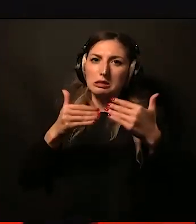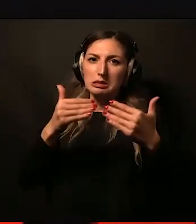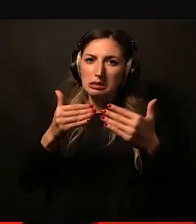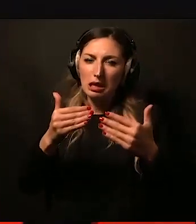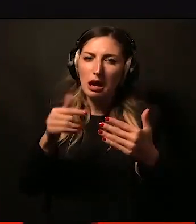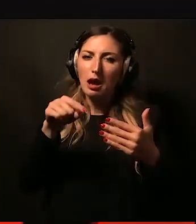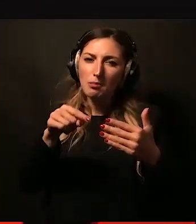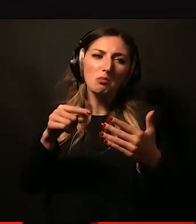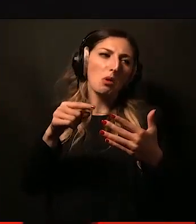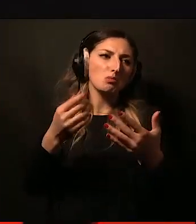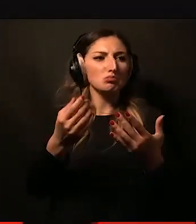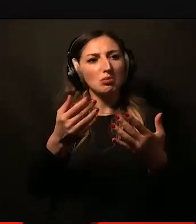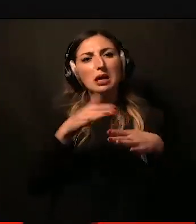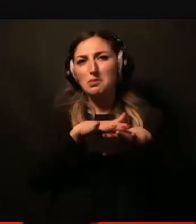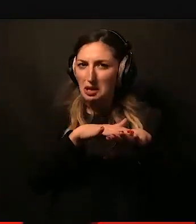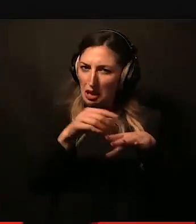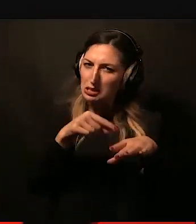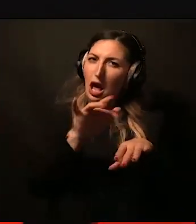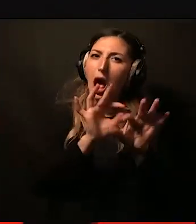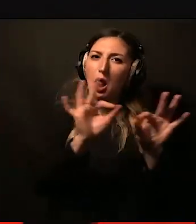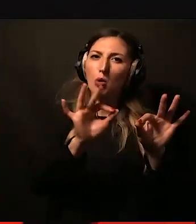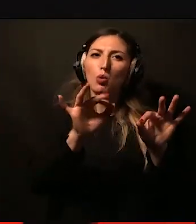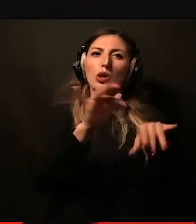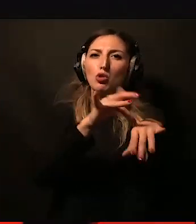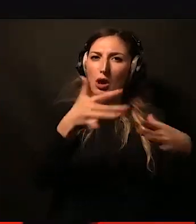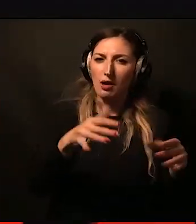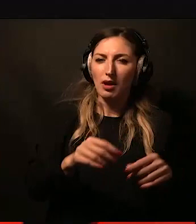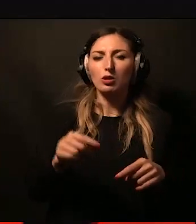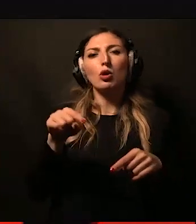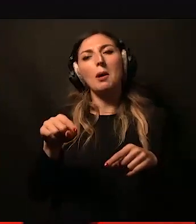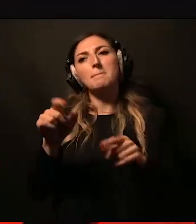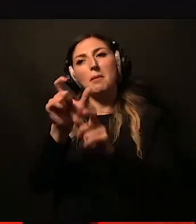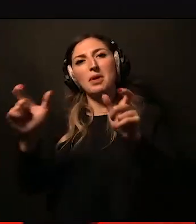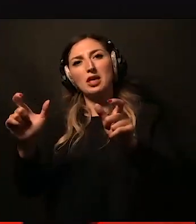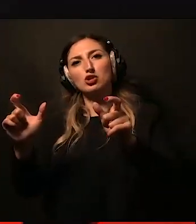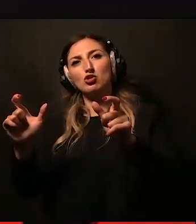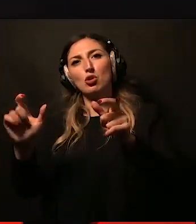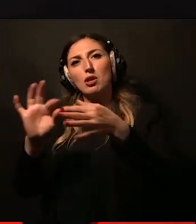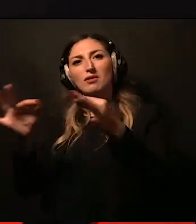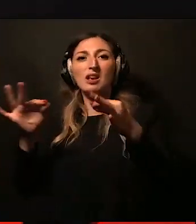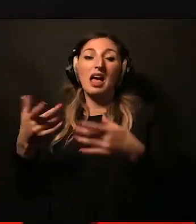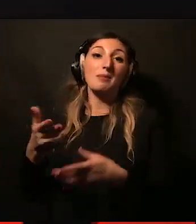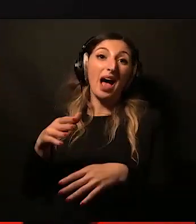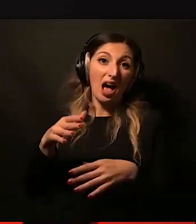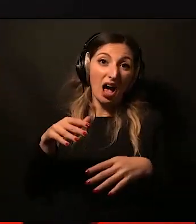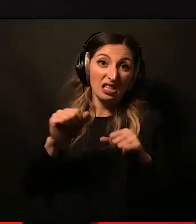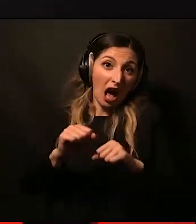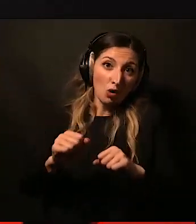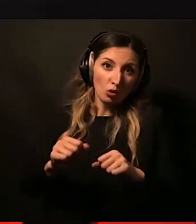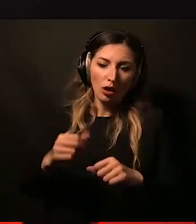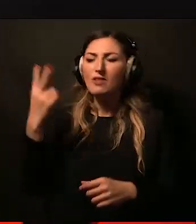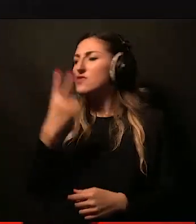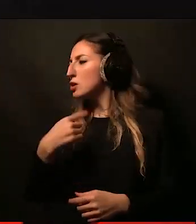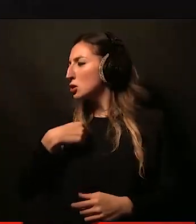tantissimo quando le persone mi rispondono ma è un discorso di salute perché io di salute non parlo io parlo di persone che